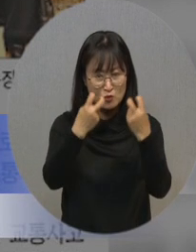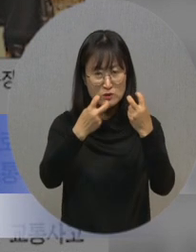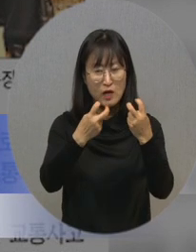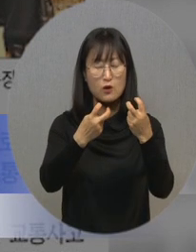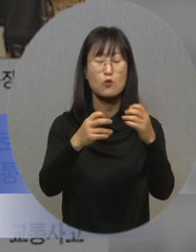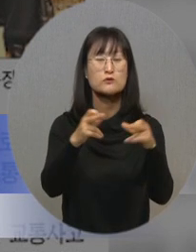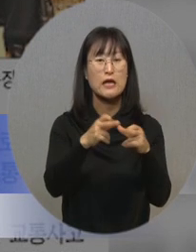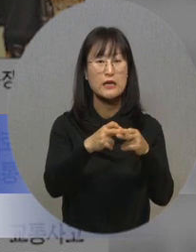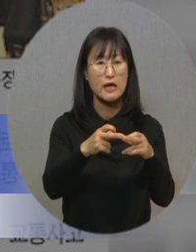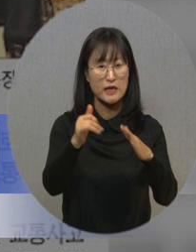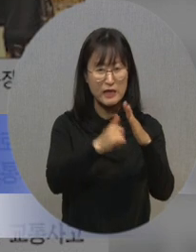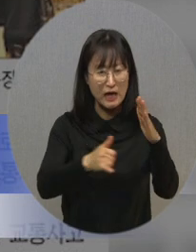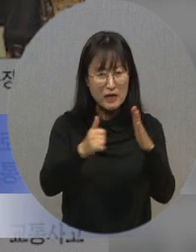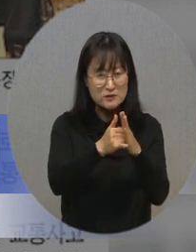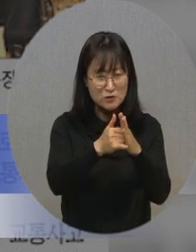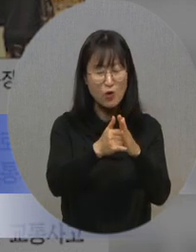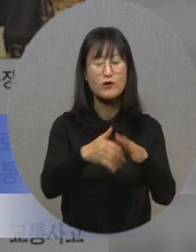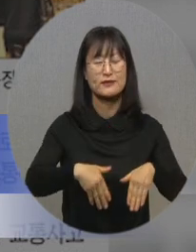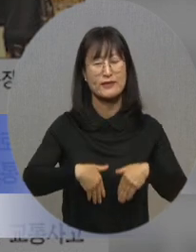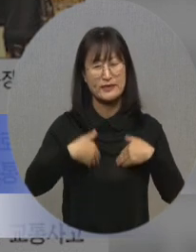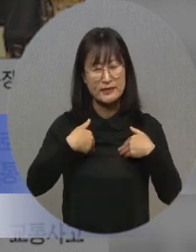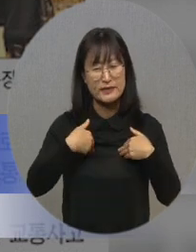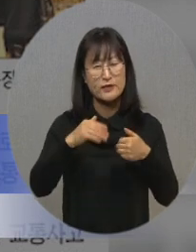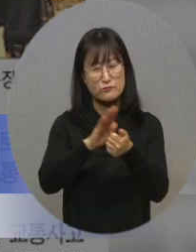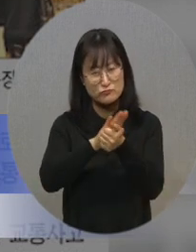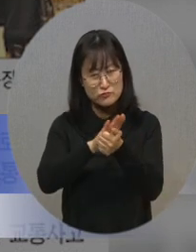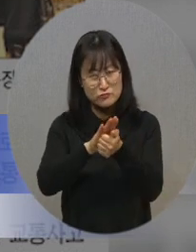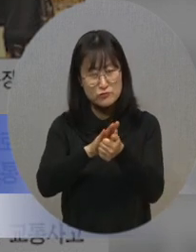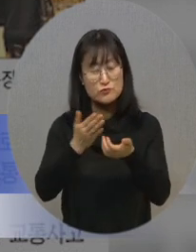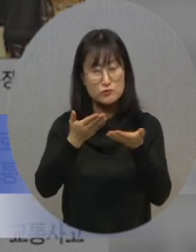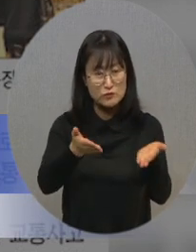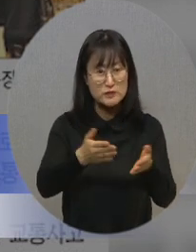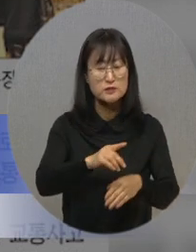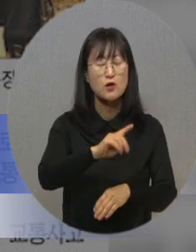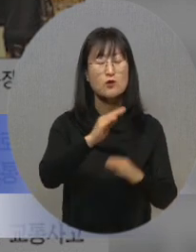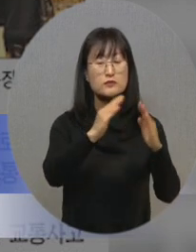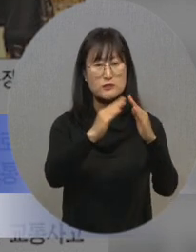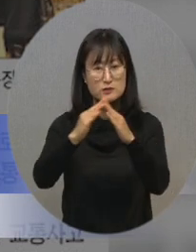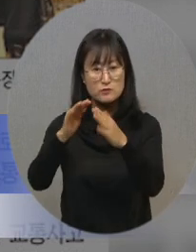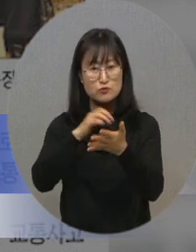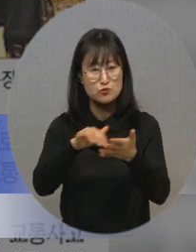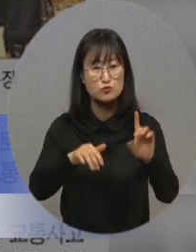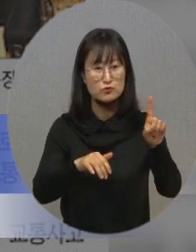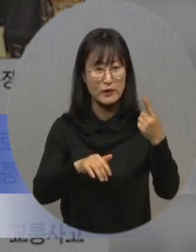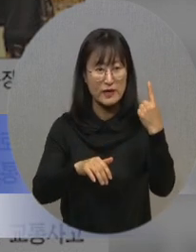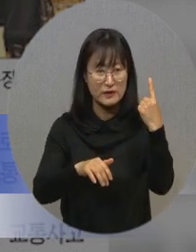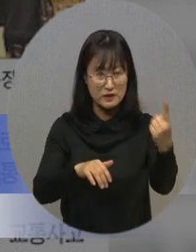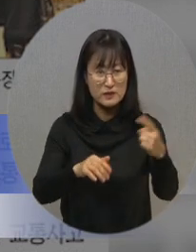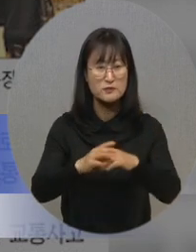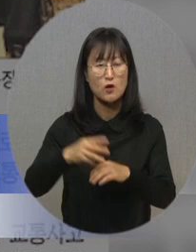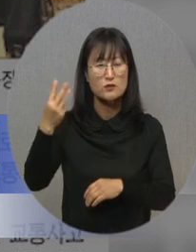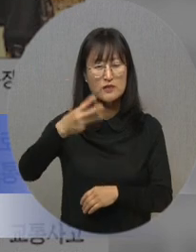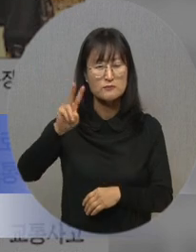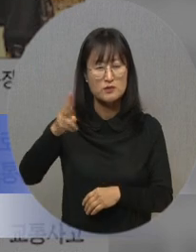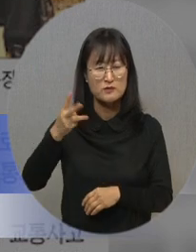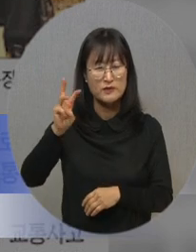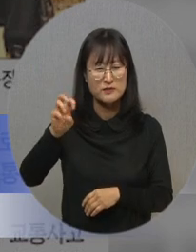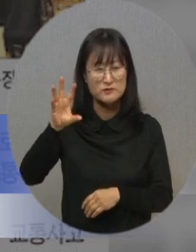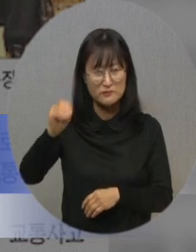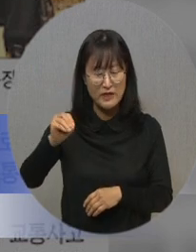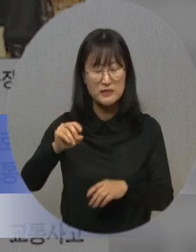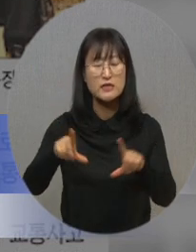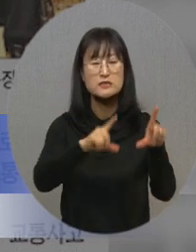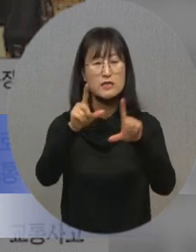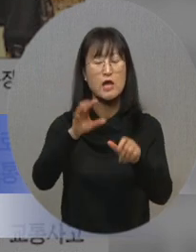가정에 따뜻한 온기를 더해 줄 수 있기를 바라며 107 가정에 총 3,230 원의 생활